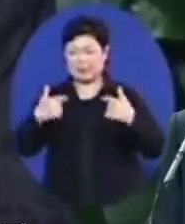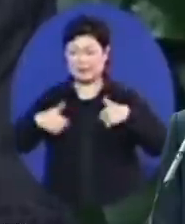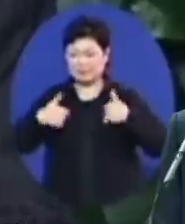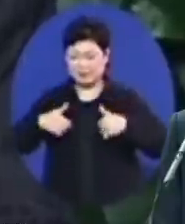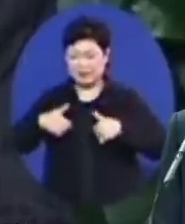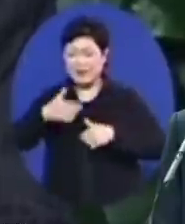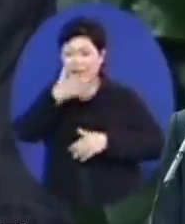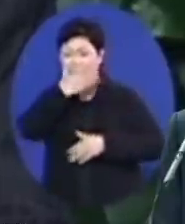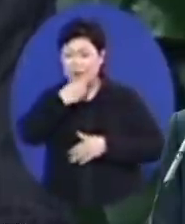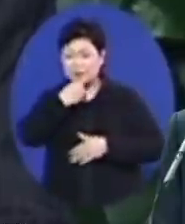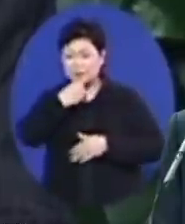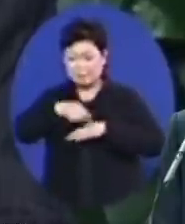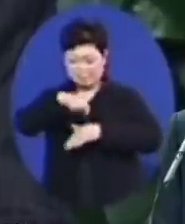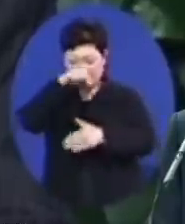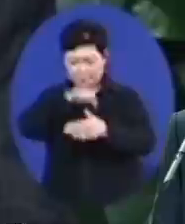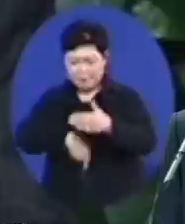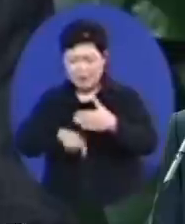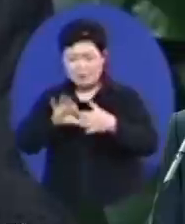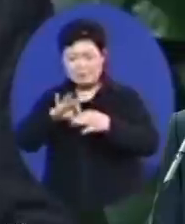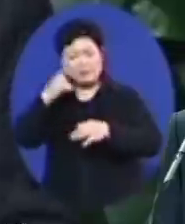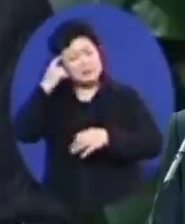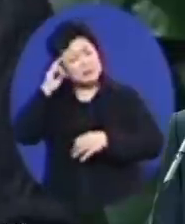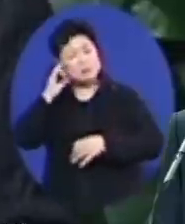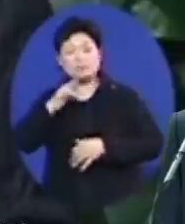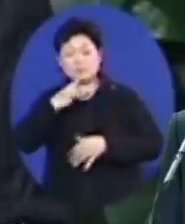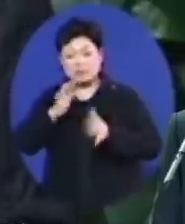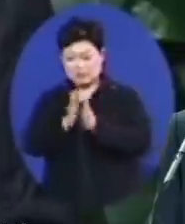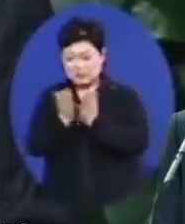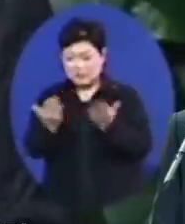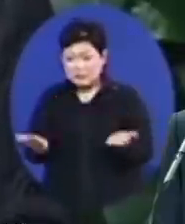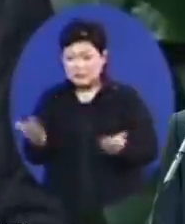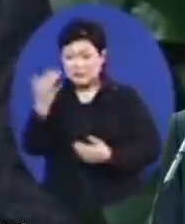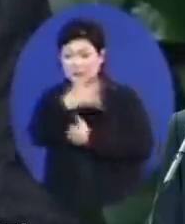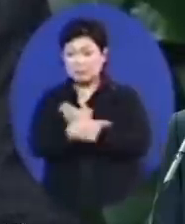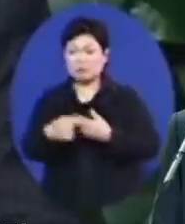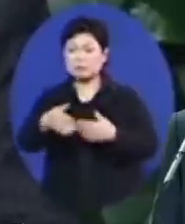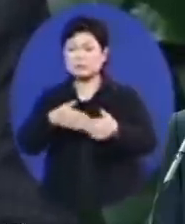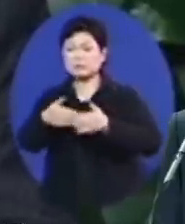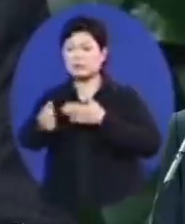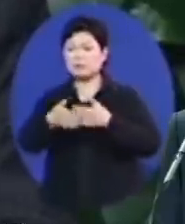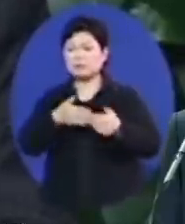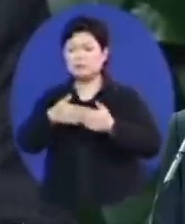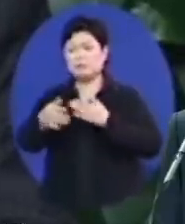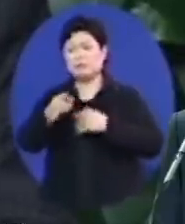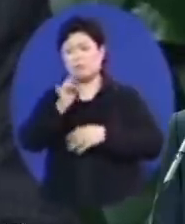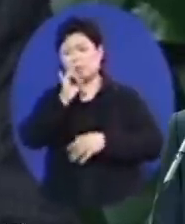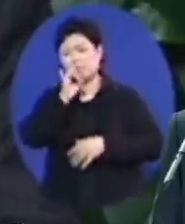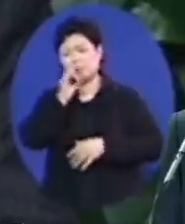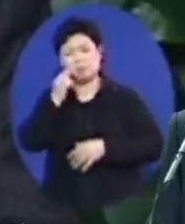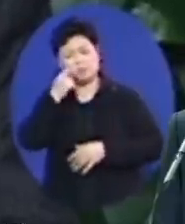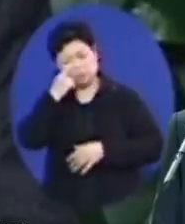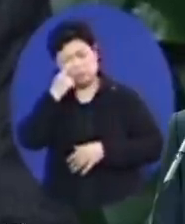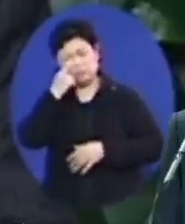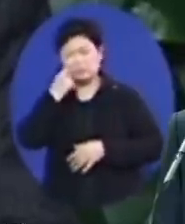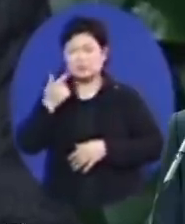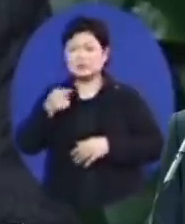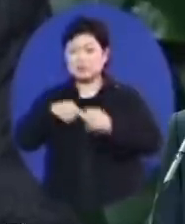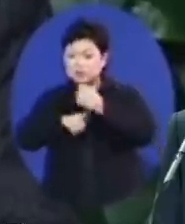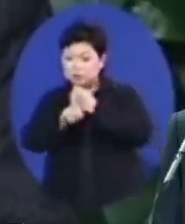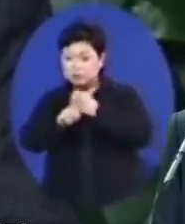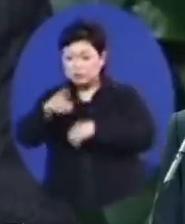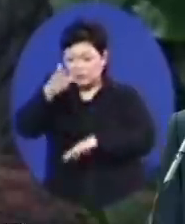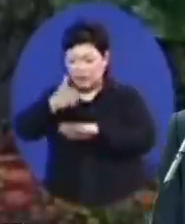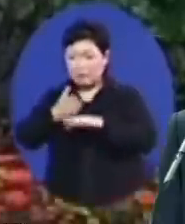행복이란 마음에 있는 상념이지 실제로 몸으로 체험하는 일이 안 되고 있는 것입니다. 그것은